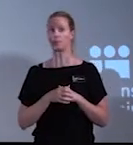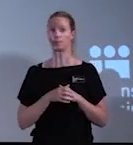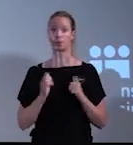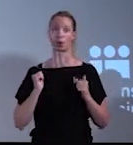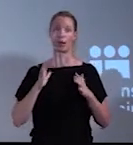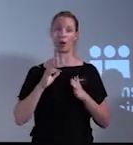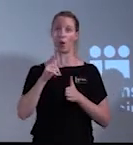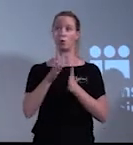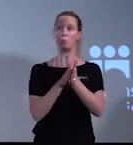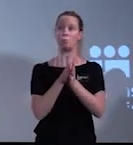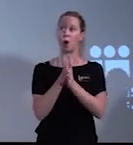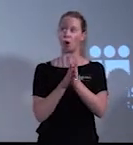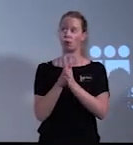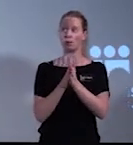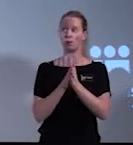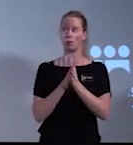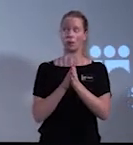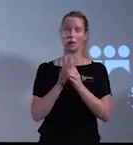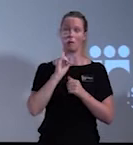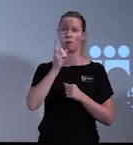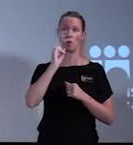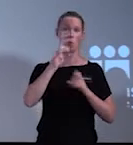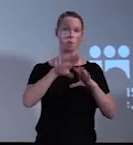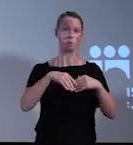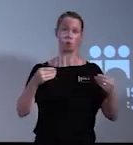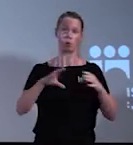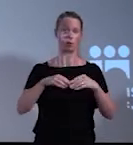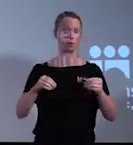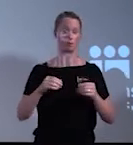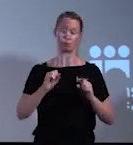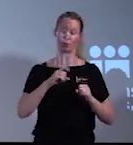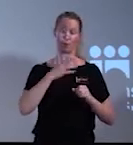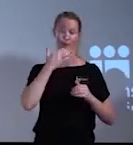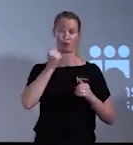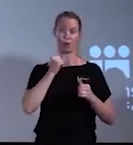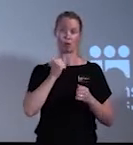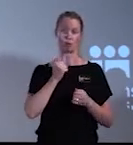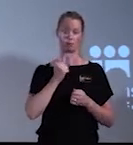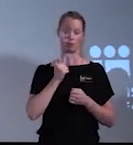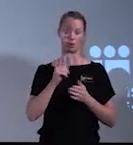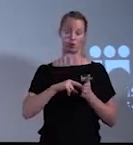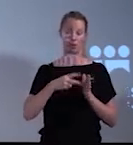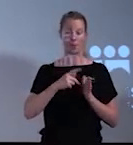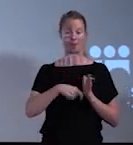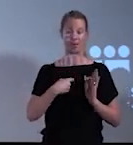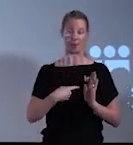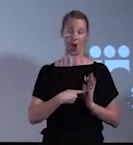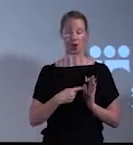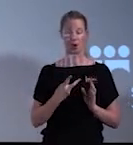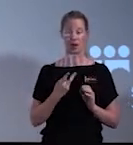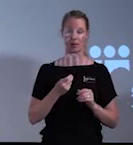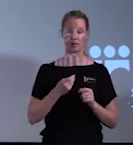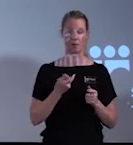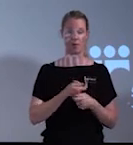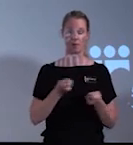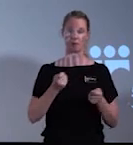en utmaning när man har årliga budgetar. Och att det vore mycket bättre att ha ett danssystem med en filmlag som, eller som public